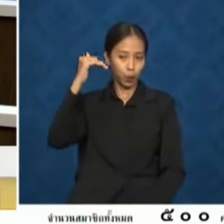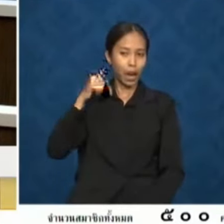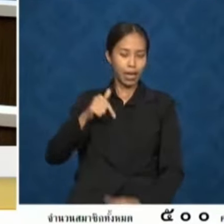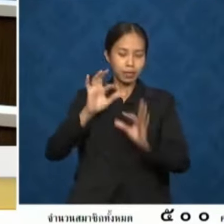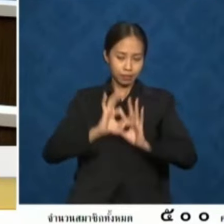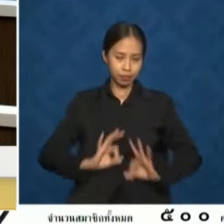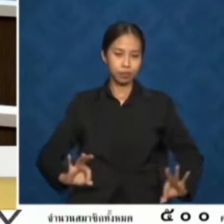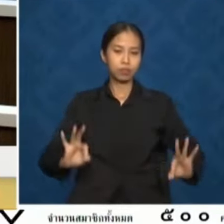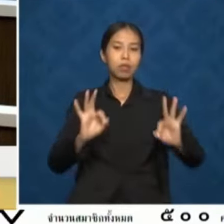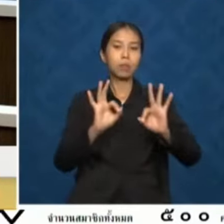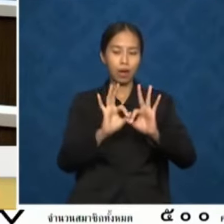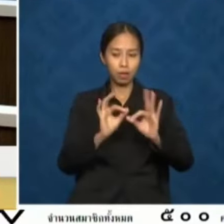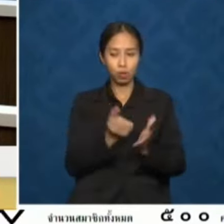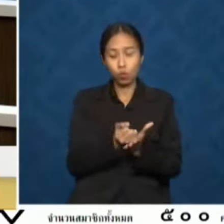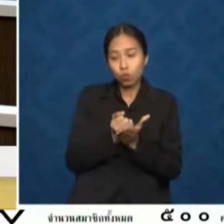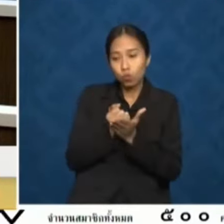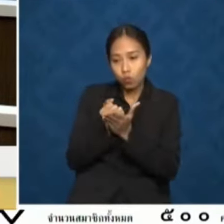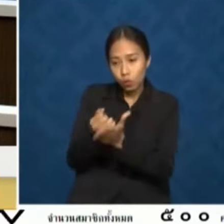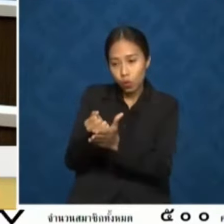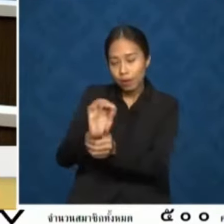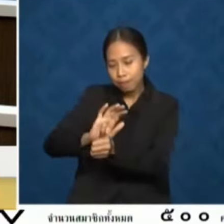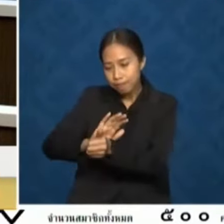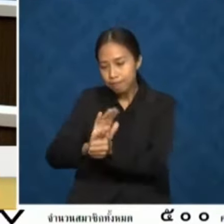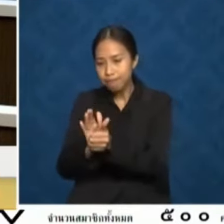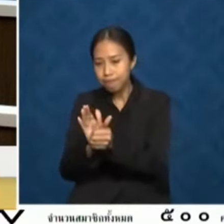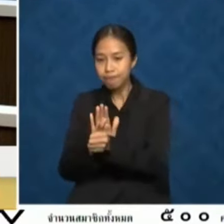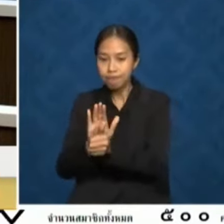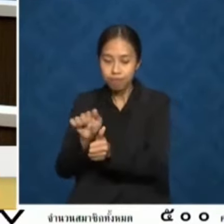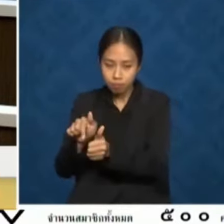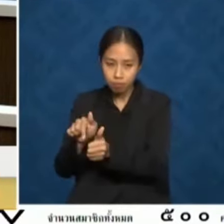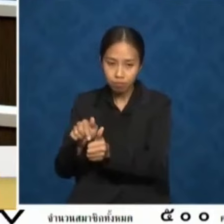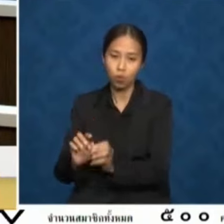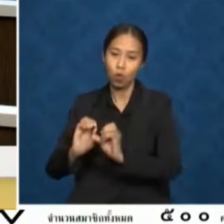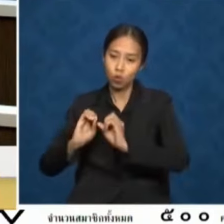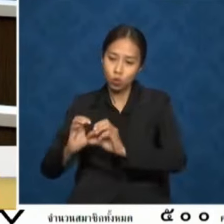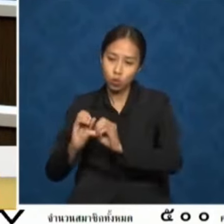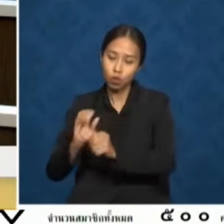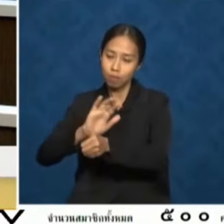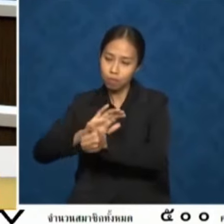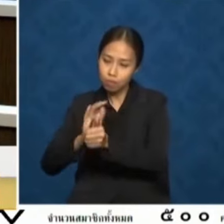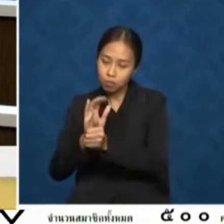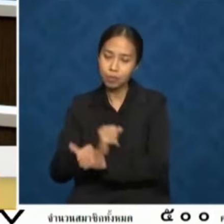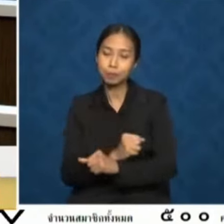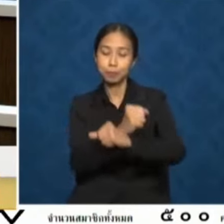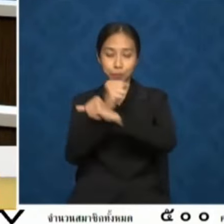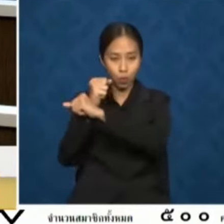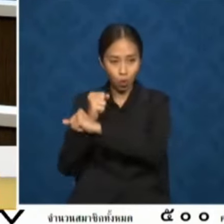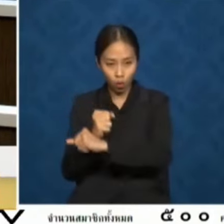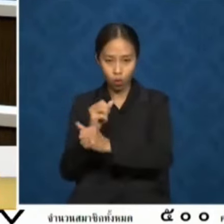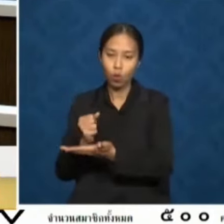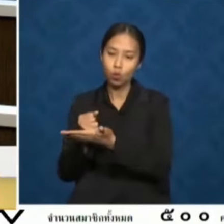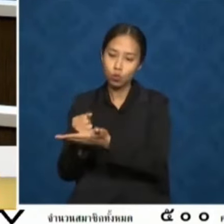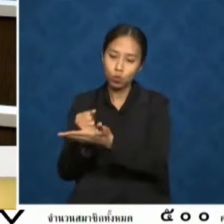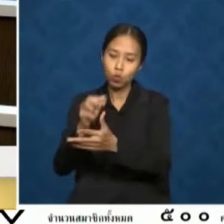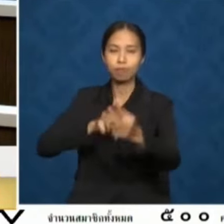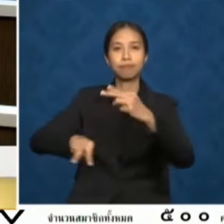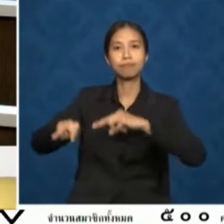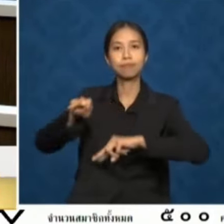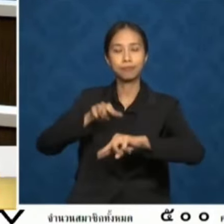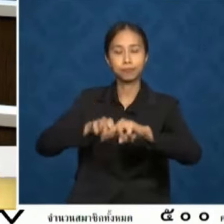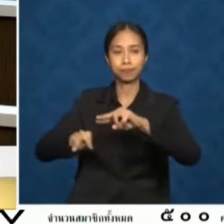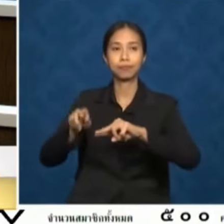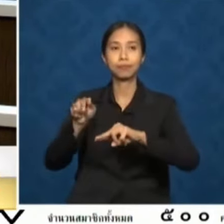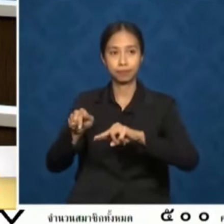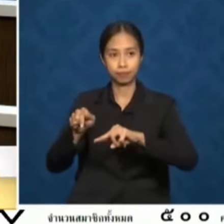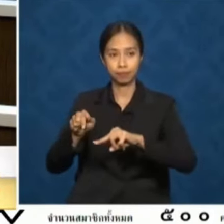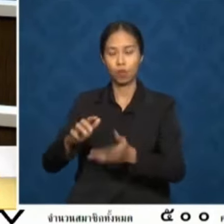ที่สำคัญที่สุดที่จะต้องให้เป็นการป้องเป็นเกราะป้องกันภัยให้กับเด็กให้ความคุ้มภัยเด็กส